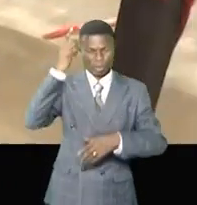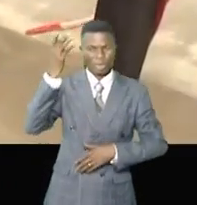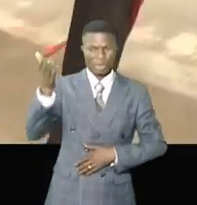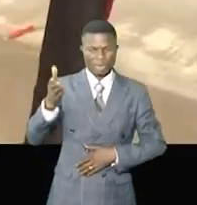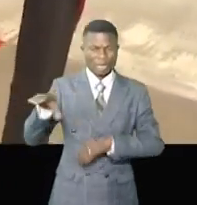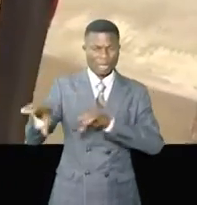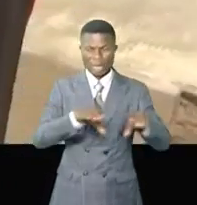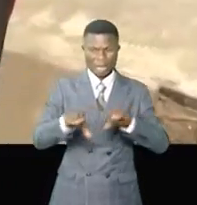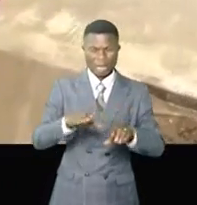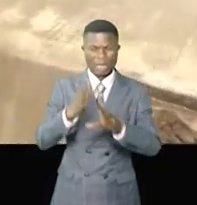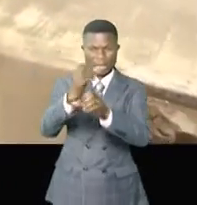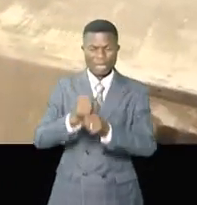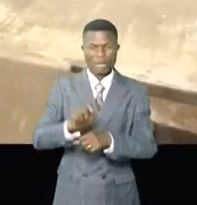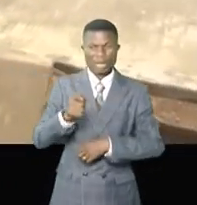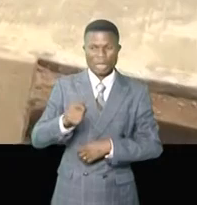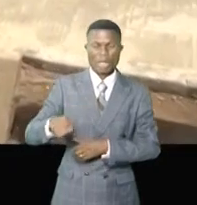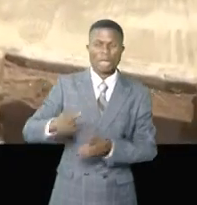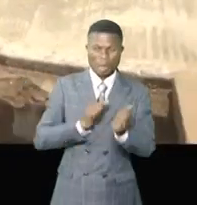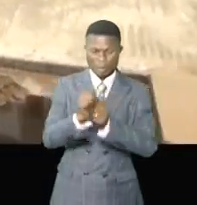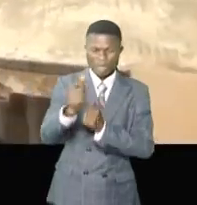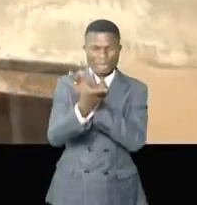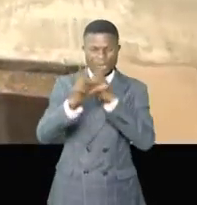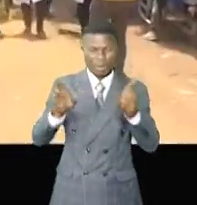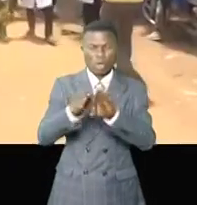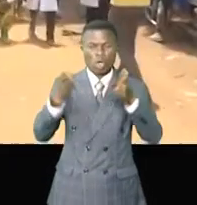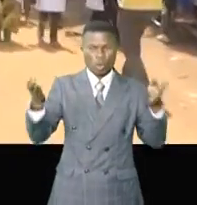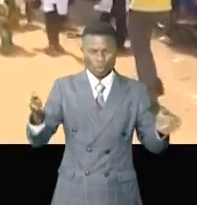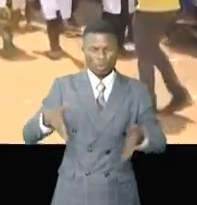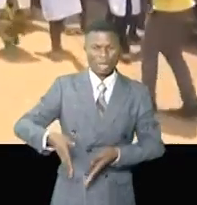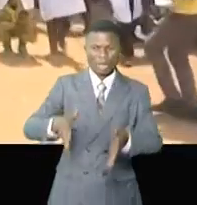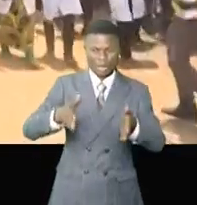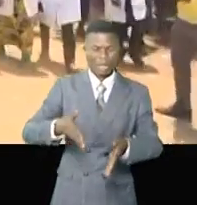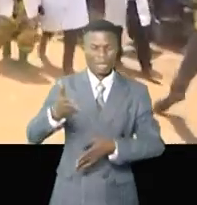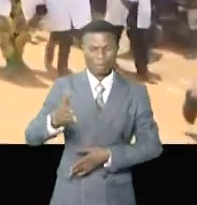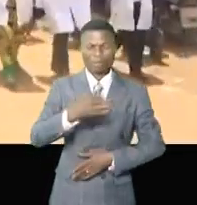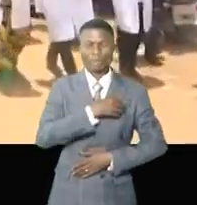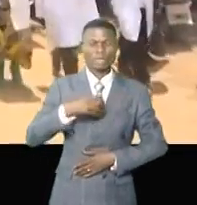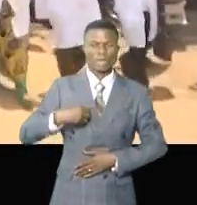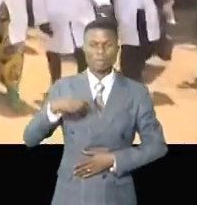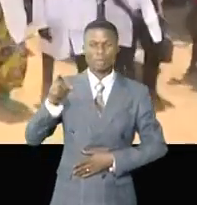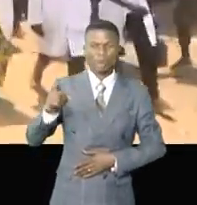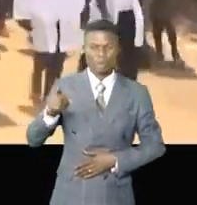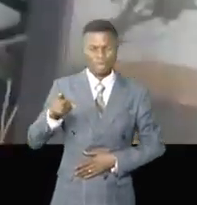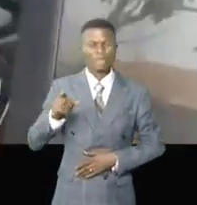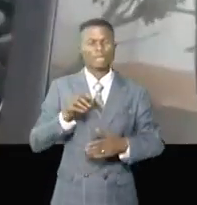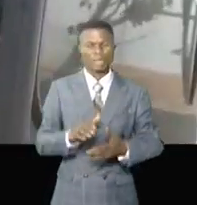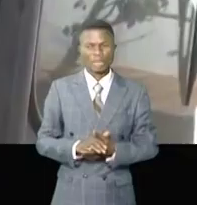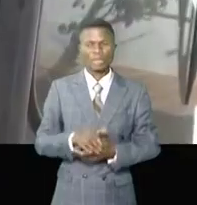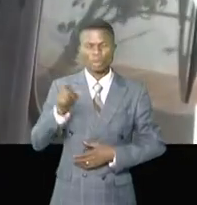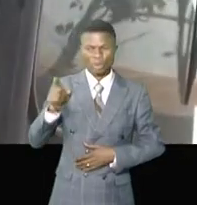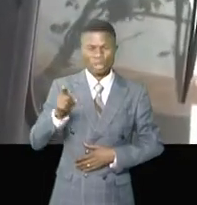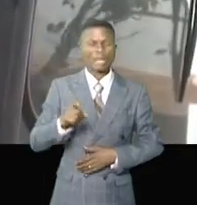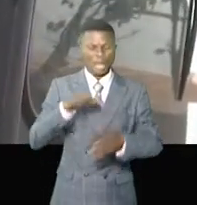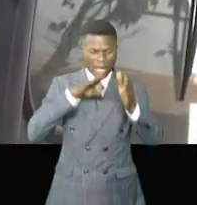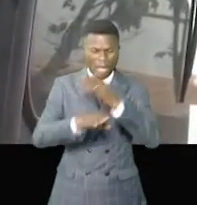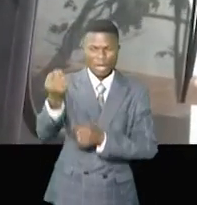cette activité de réception officielle de cette avenue aérodrome de Lissala, Mme Clémentine Solemondonga Ekungula a pu